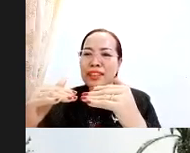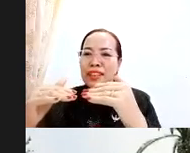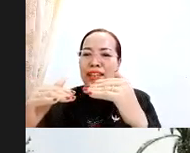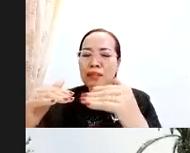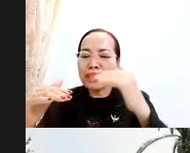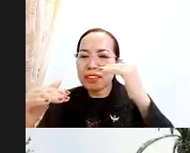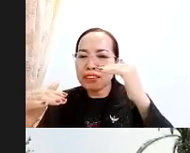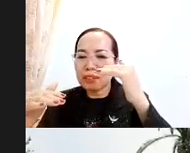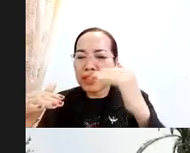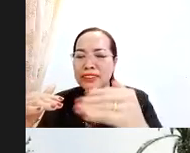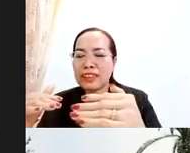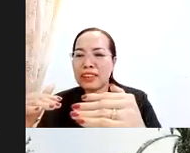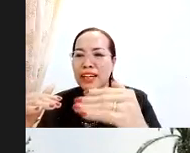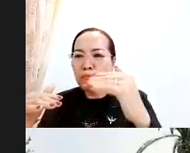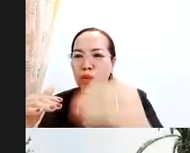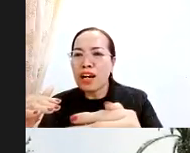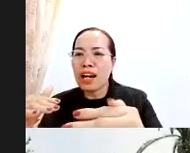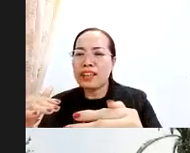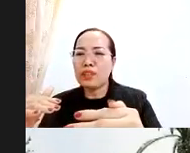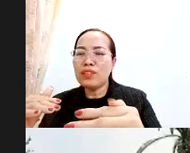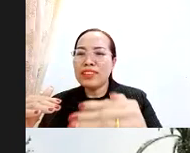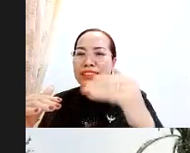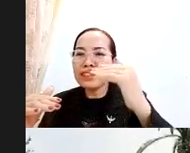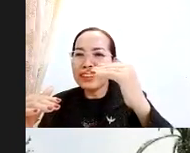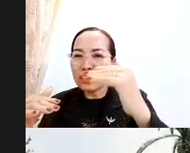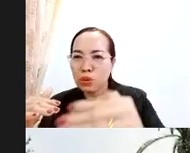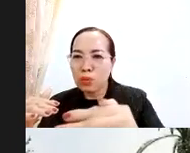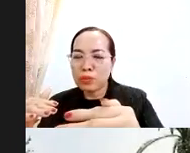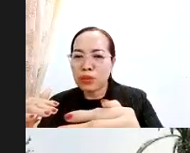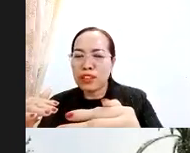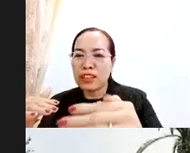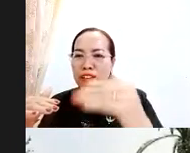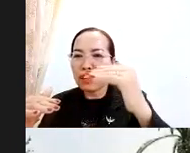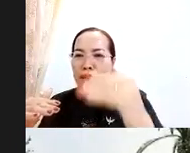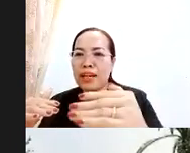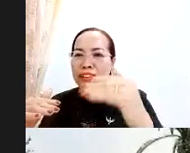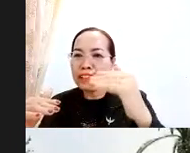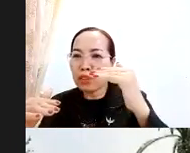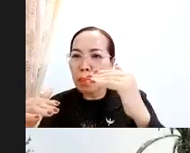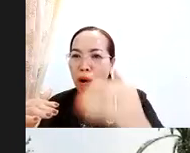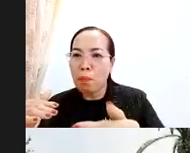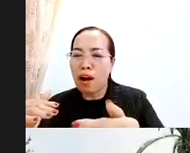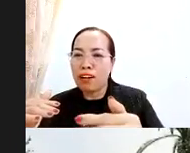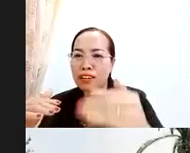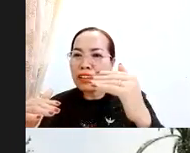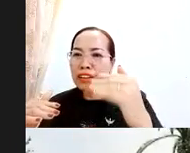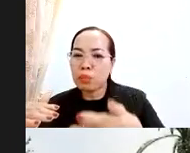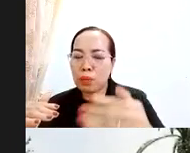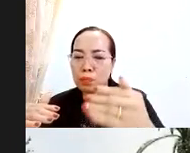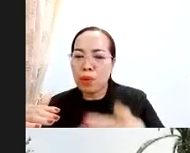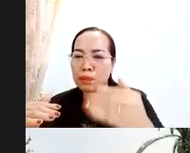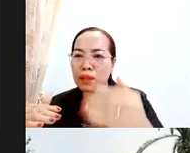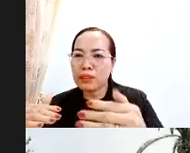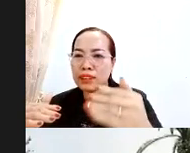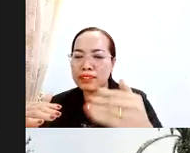khnì cái na bởi dương sầm ra chất tha vơ hai nút dương nâng tự tu phiệp chục chạy đó rap na dương cùng bỏ bỏng nơi không